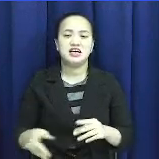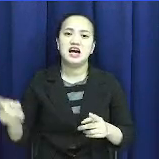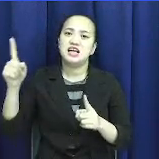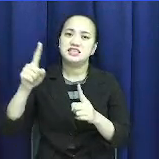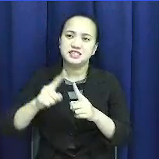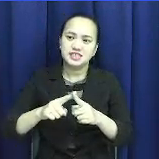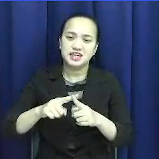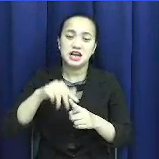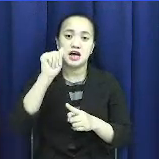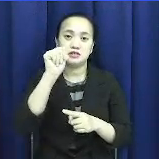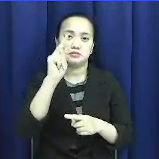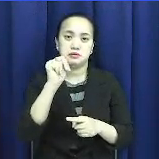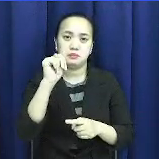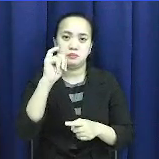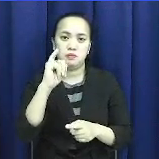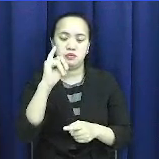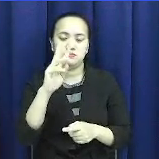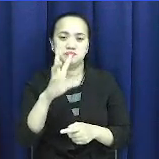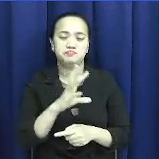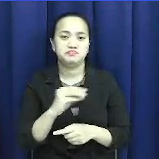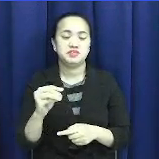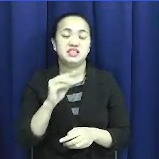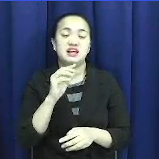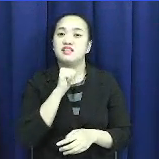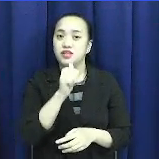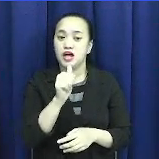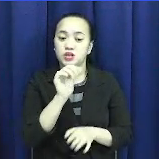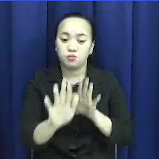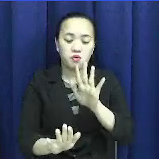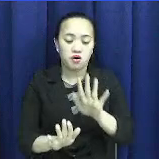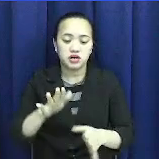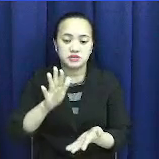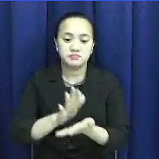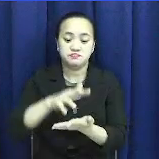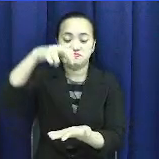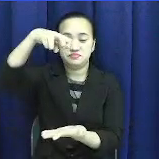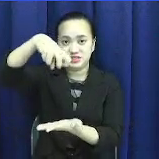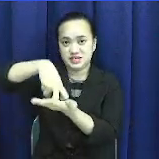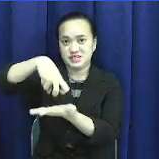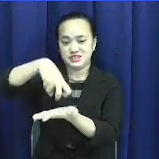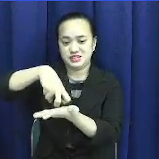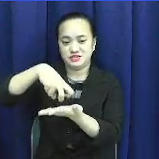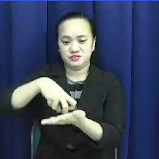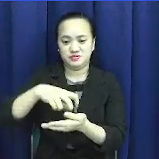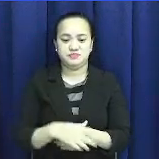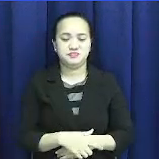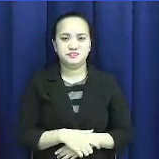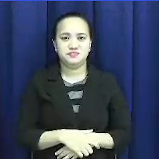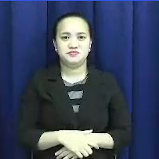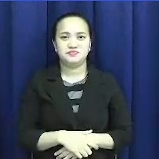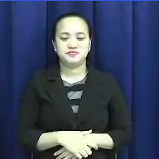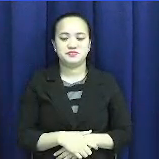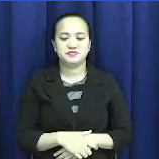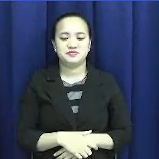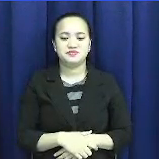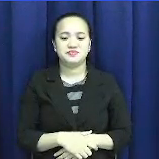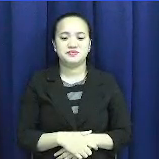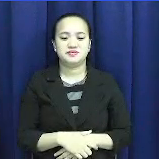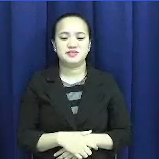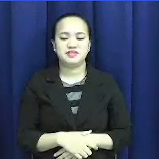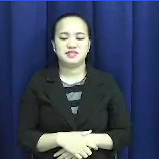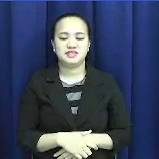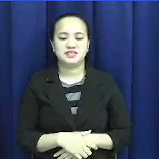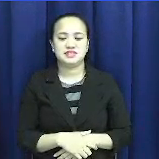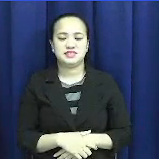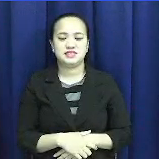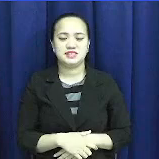naglakad ng nakaluhod. Simula doon sa pintuan ng simbahan hanggang doon sa altar ng simbahan. You see,